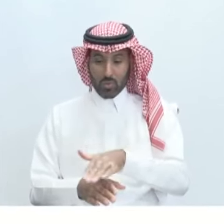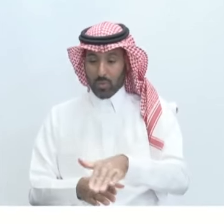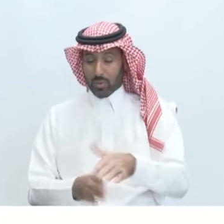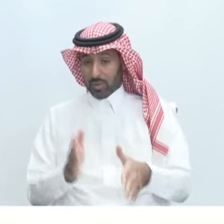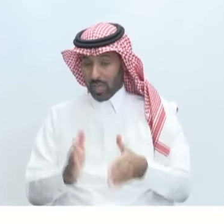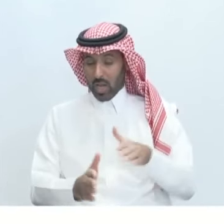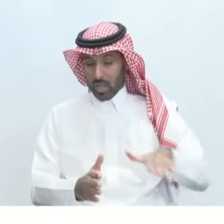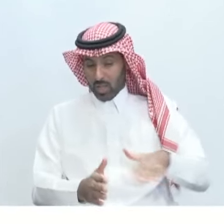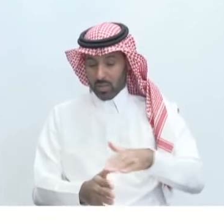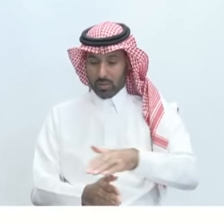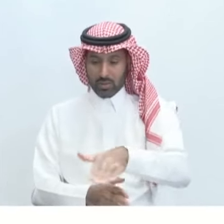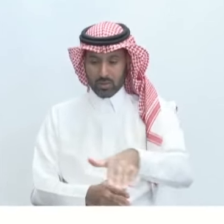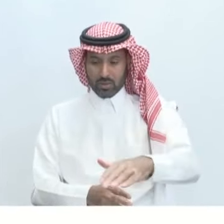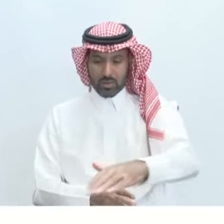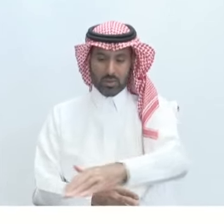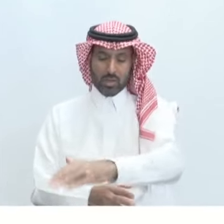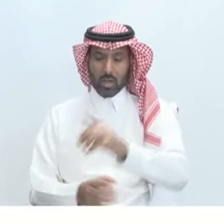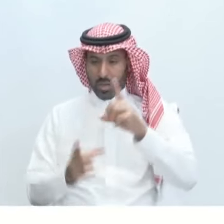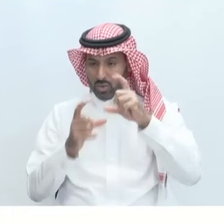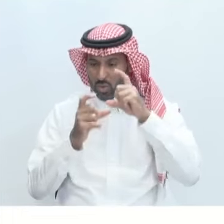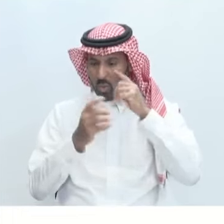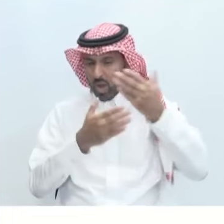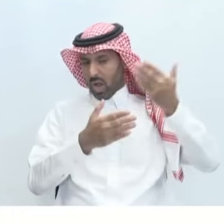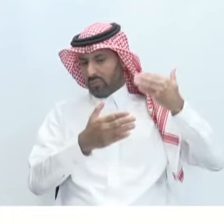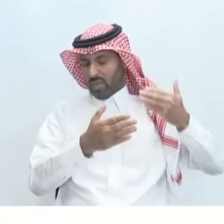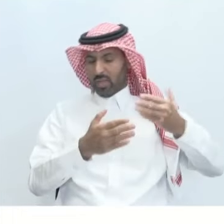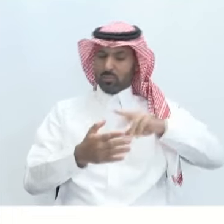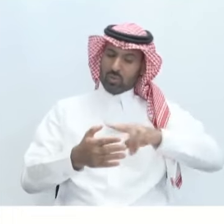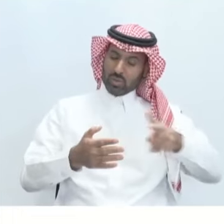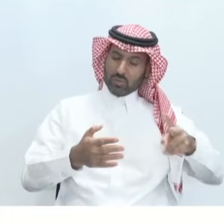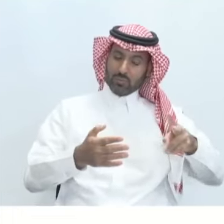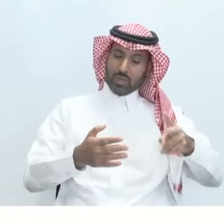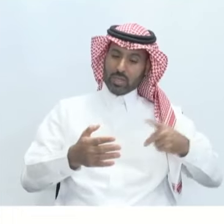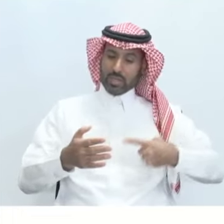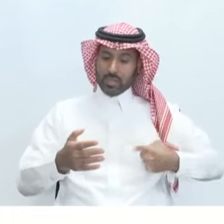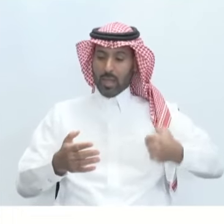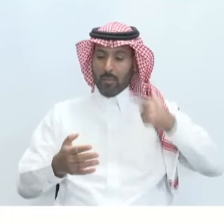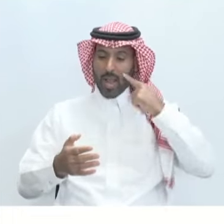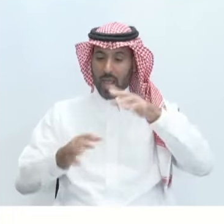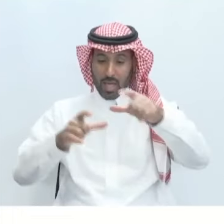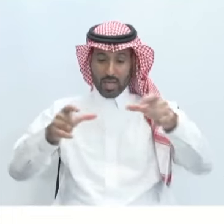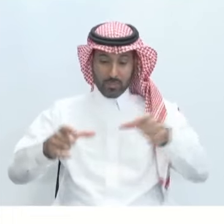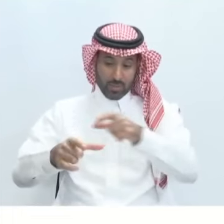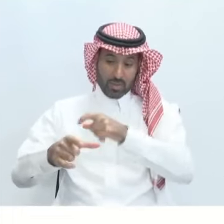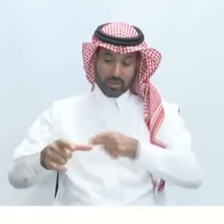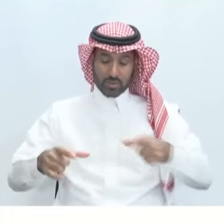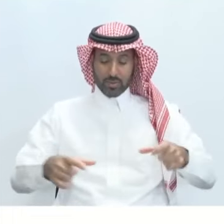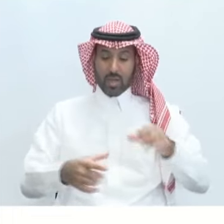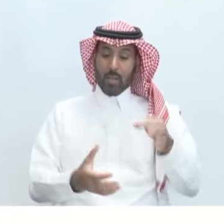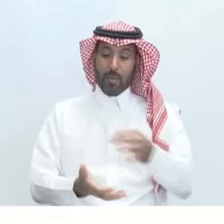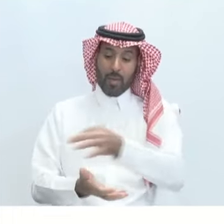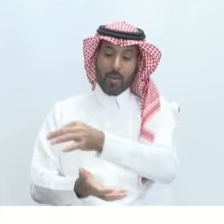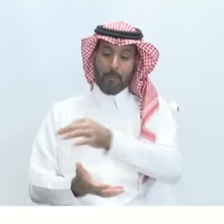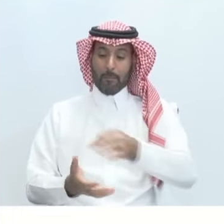المحاكاه يحتوي المشهد على صور خلفيات متعدده تسمى بالخرائط ايضا وذلك